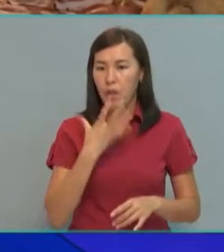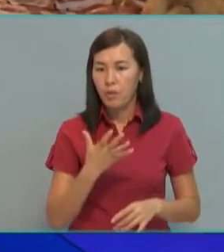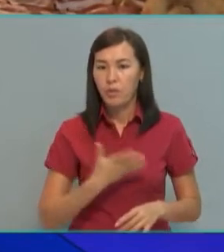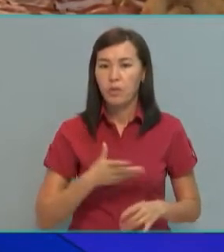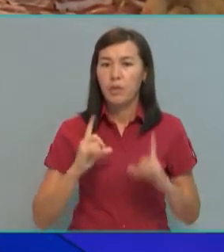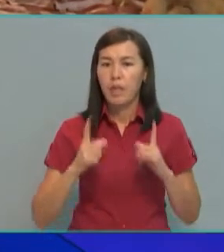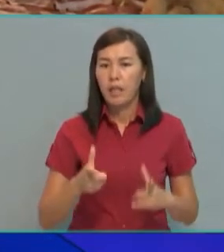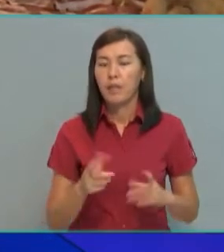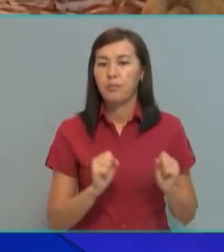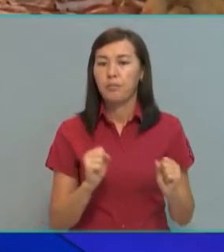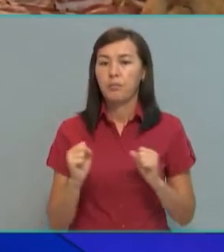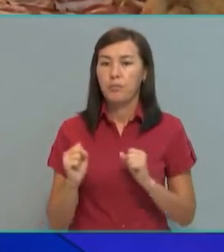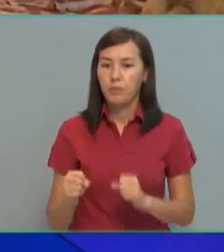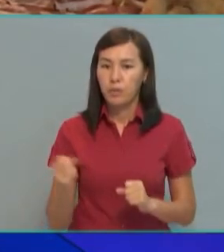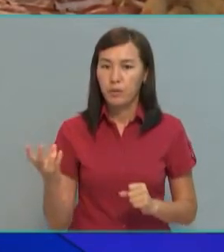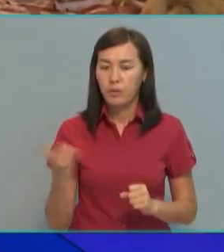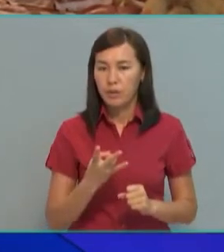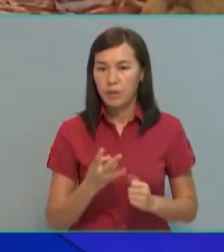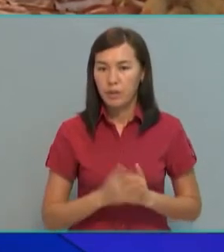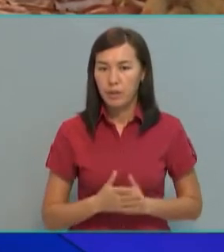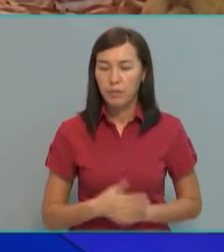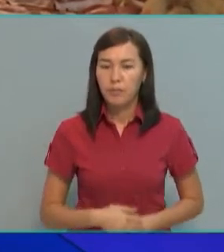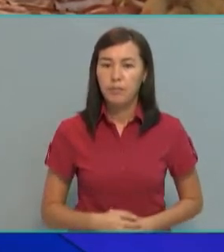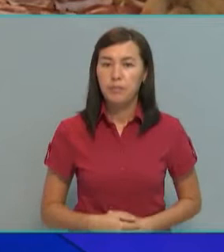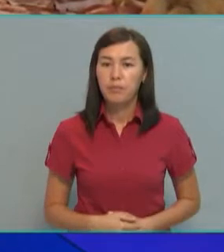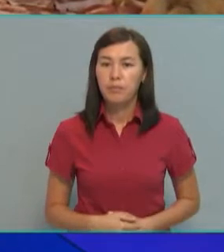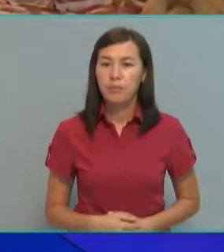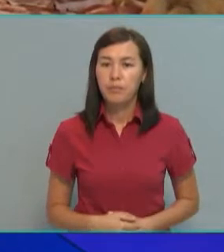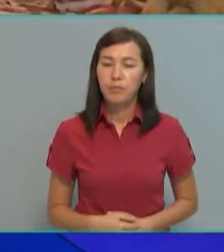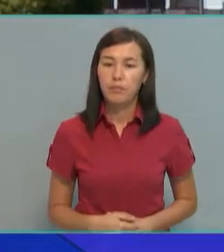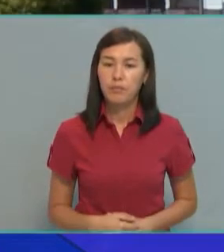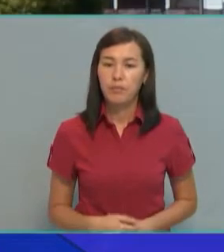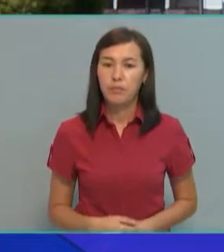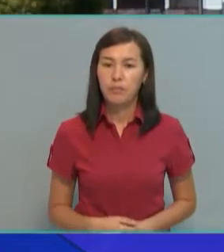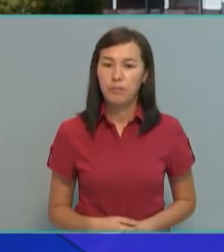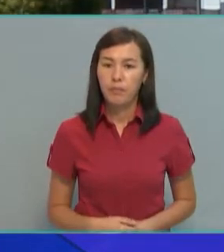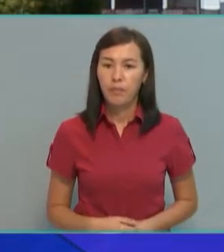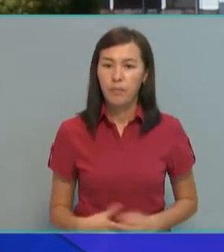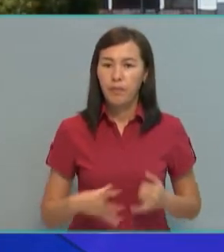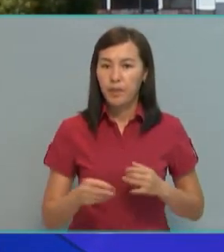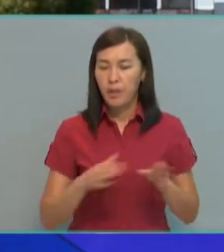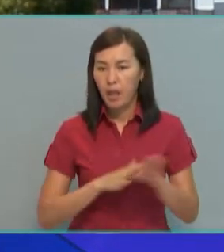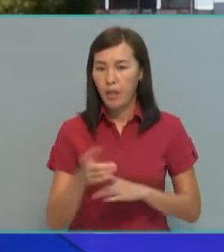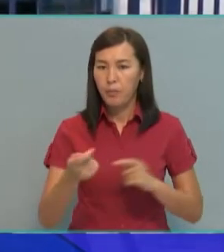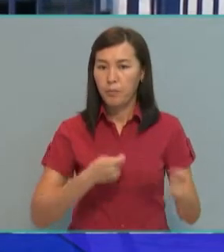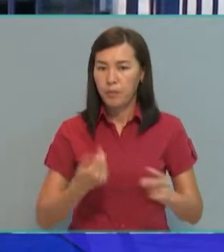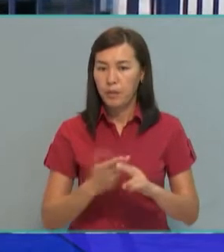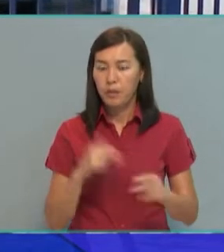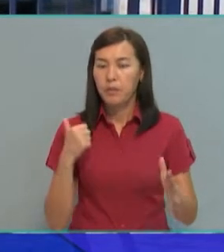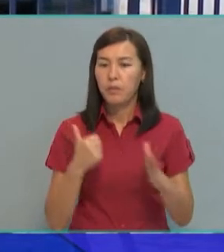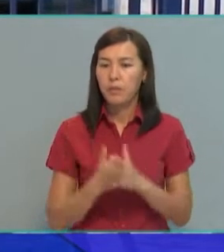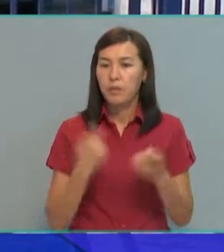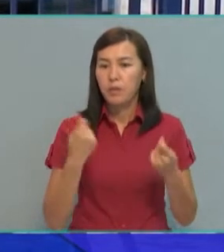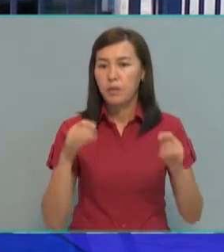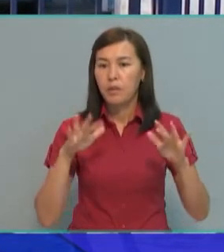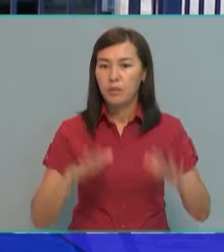үшін сақтықта қорлық жоқ дейді. Сол үшін біз сақтанып содан жүруіміз керек. Жергілікті атқарушы биліктің бұған дейінде